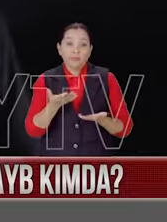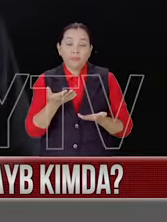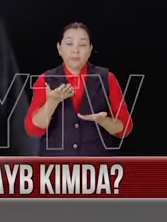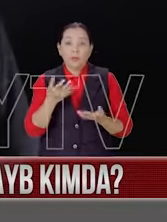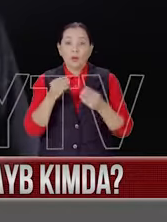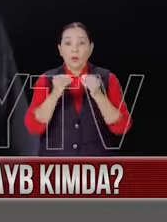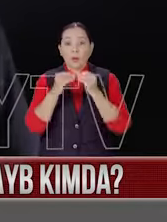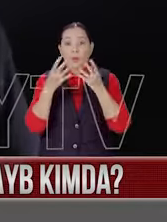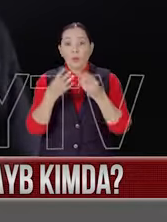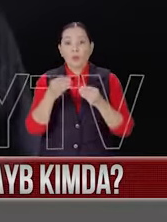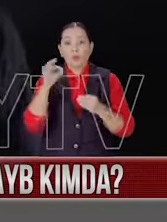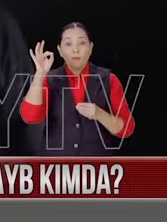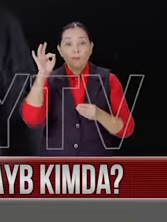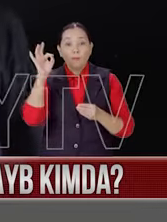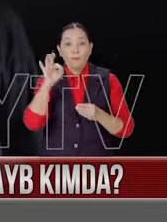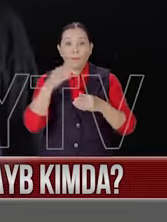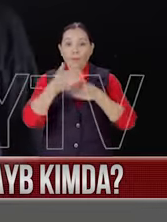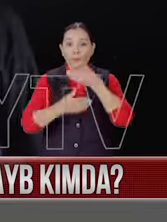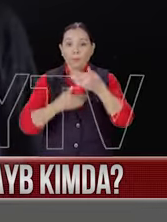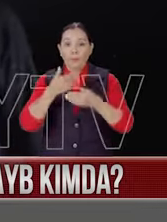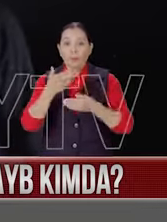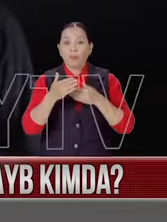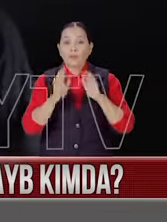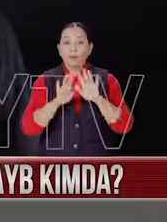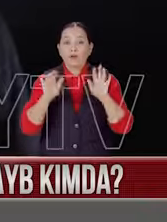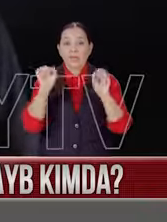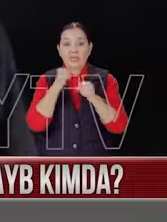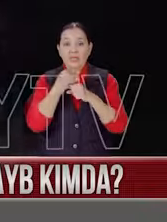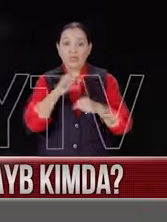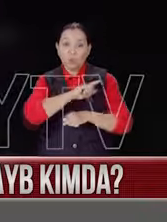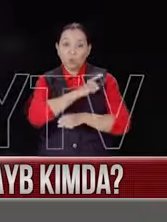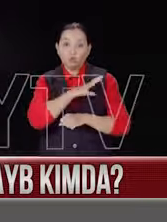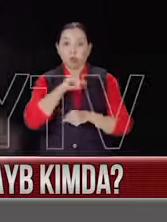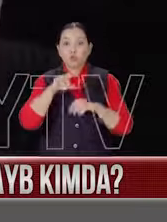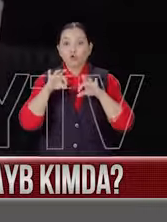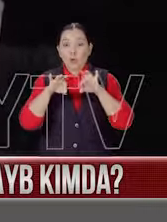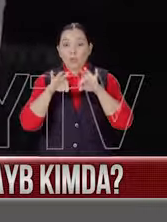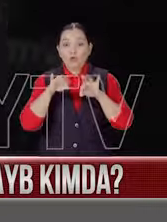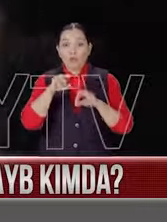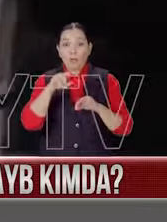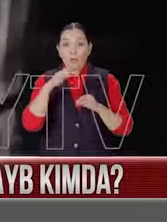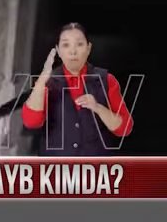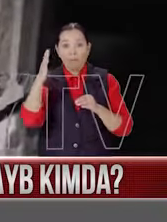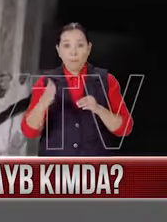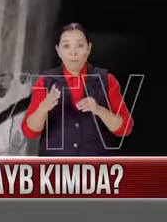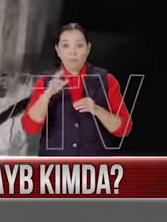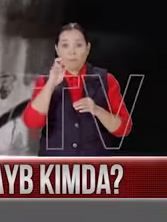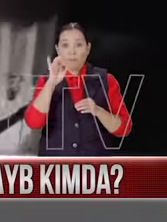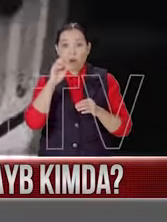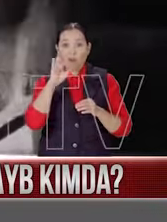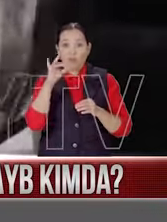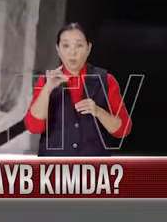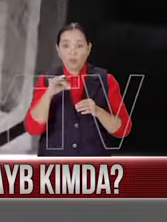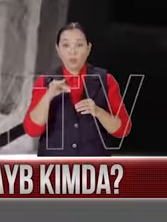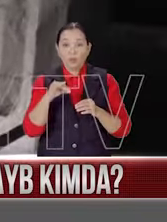yurdi. 10 kun padrat nima turganda faqat tezlik kuchli edi. Aynan o'sha mashinani baka o'yimi bu? Aynan o'sha mashina baka o'yimi. Mana